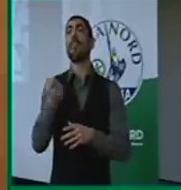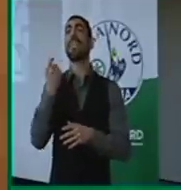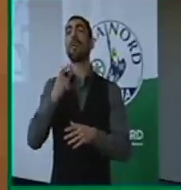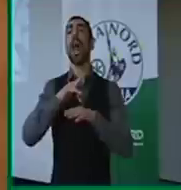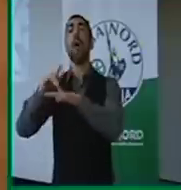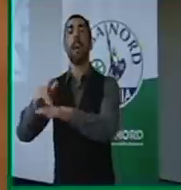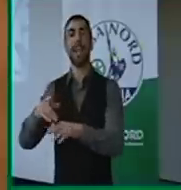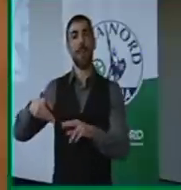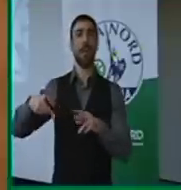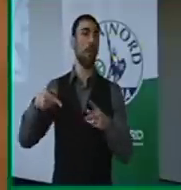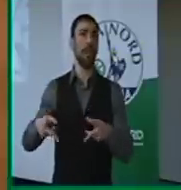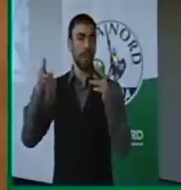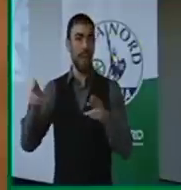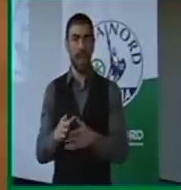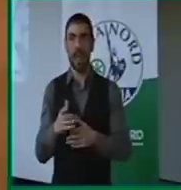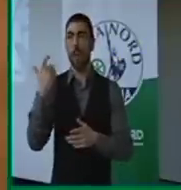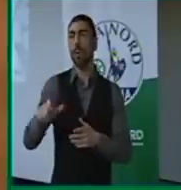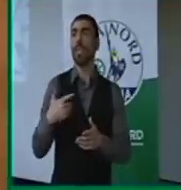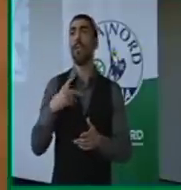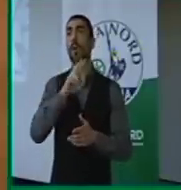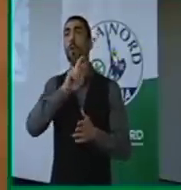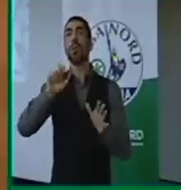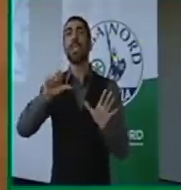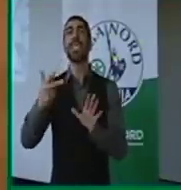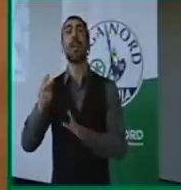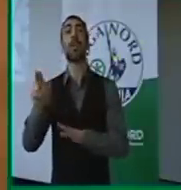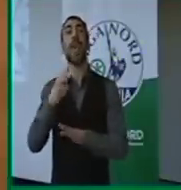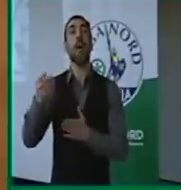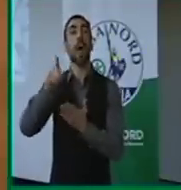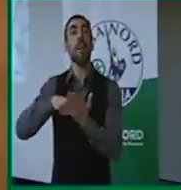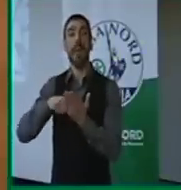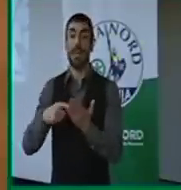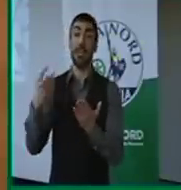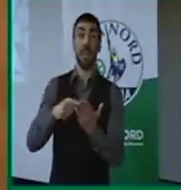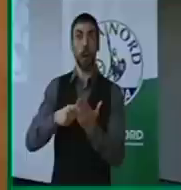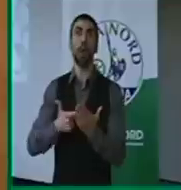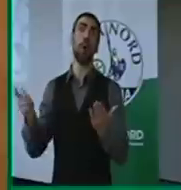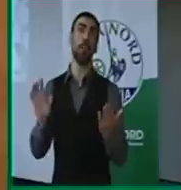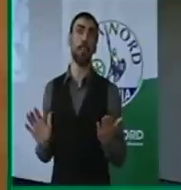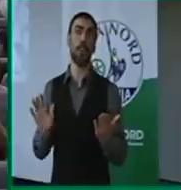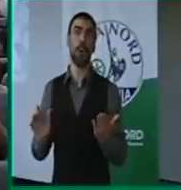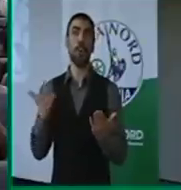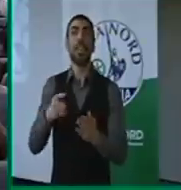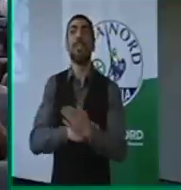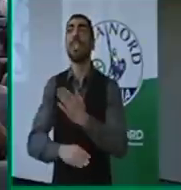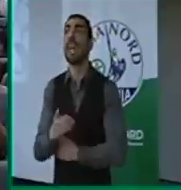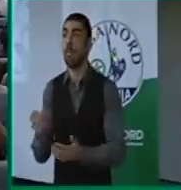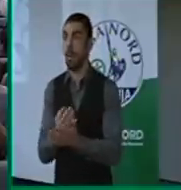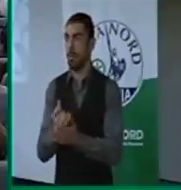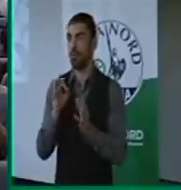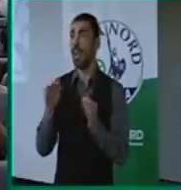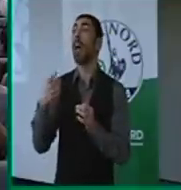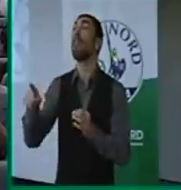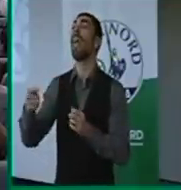assegni di accompagnamento perché questi €28 al mese sono un po' troppi perché il disabile non produce per